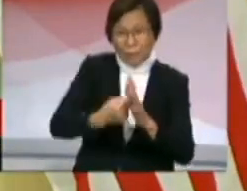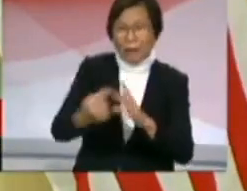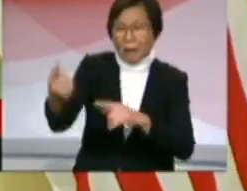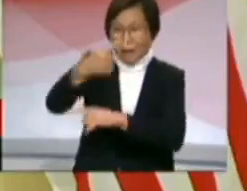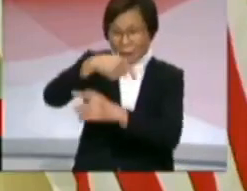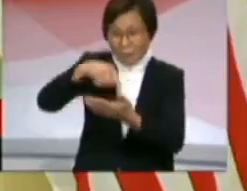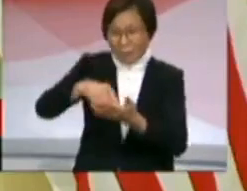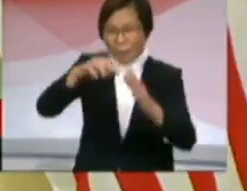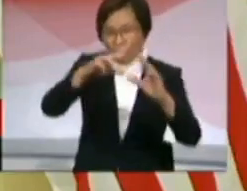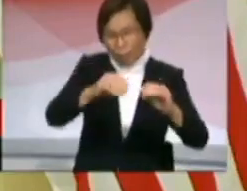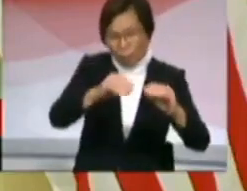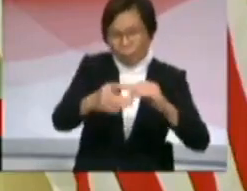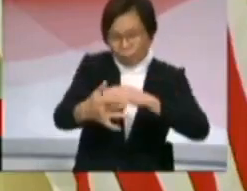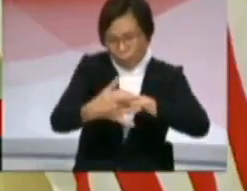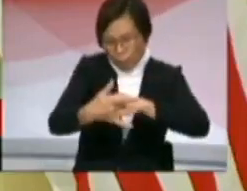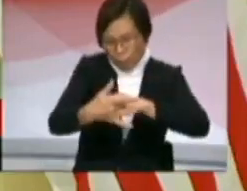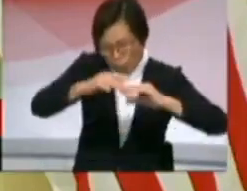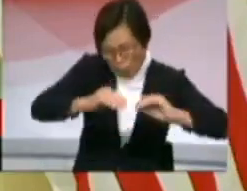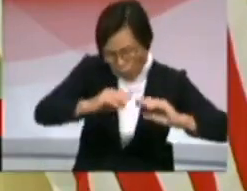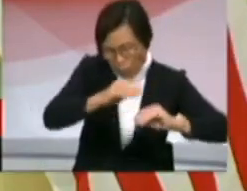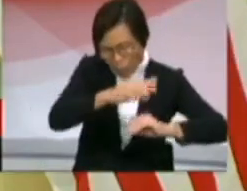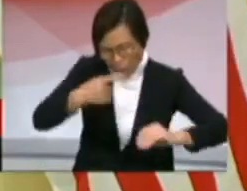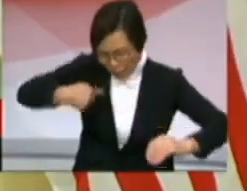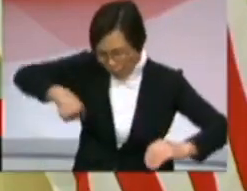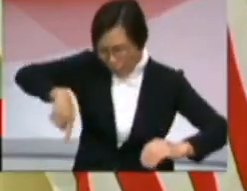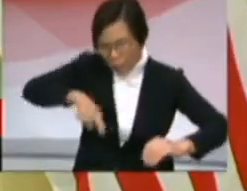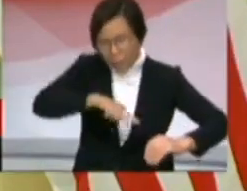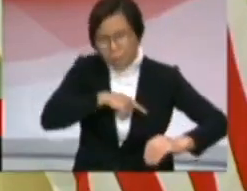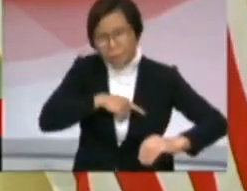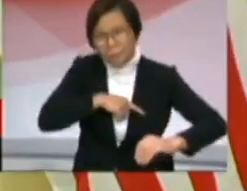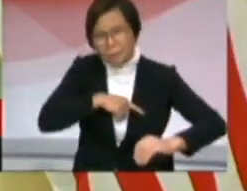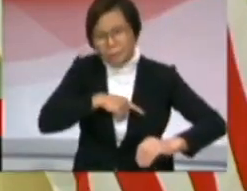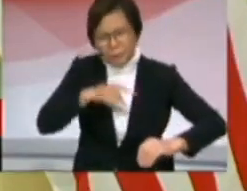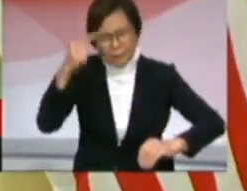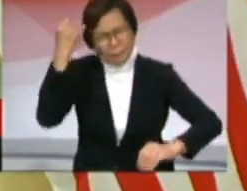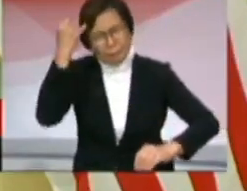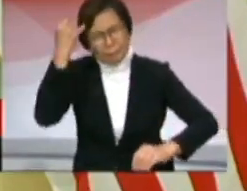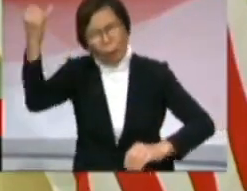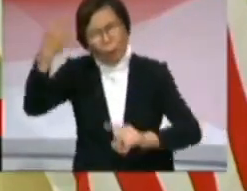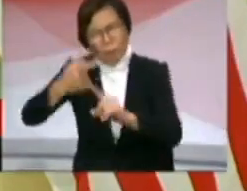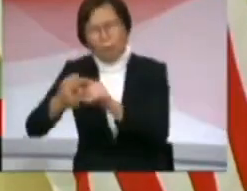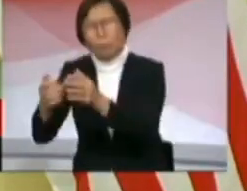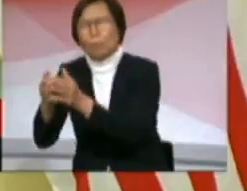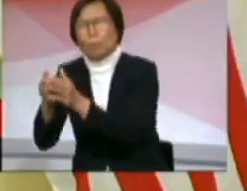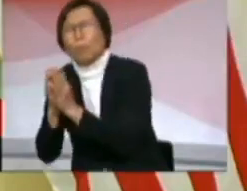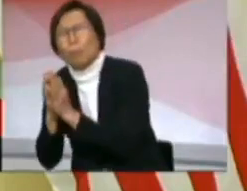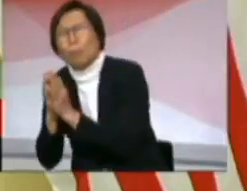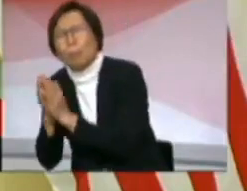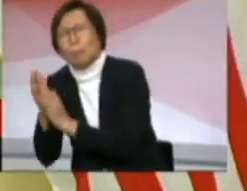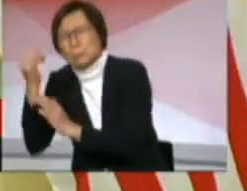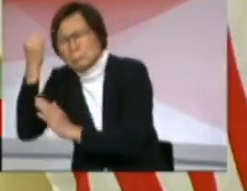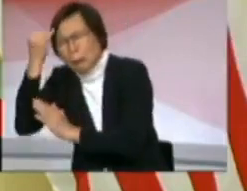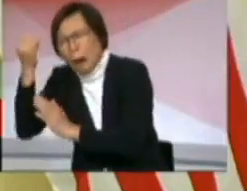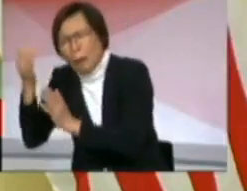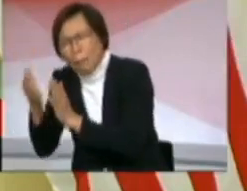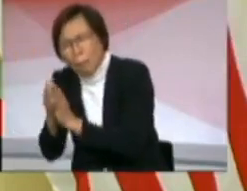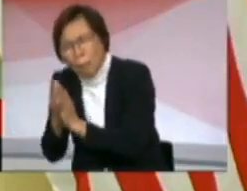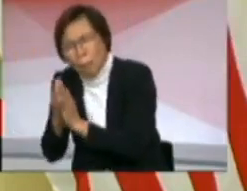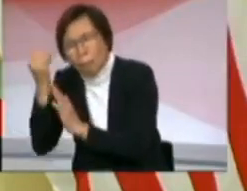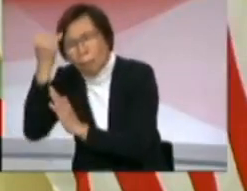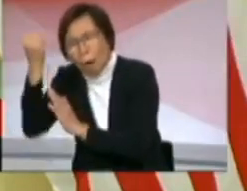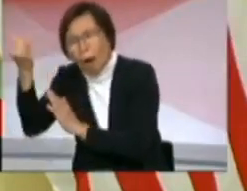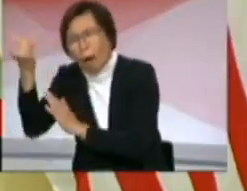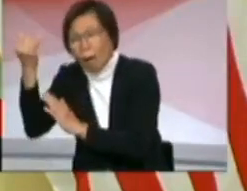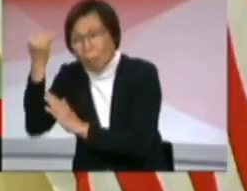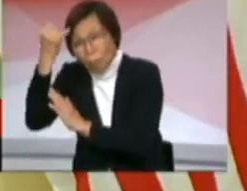kita mengadakan mesyuarat teknikal dan kita mengambil pandangan daripada rayuan supaya dibenarkan